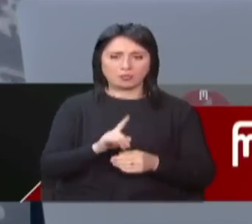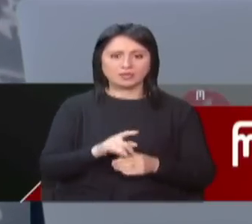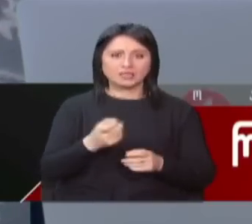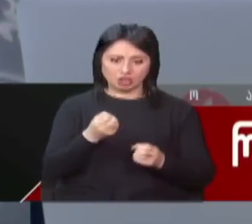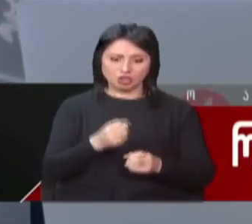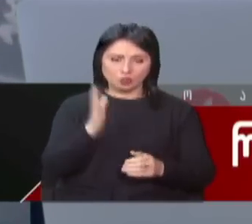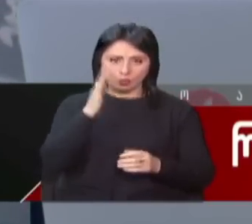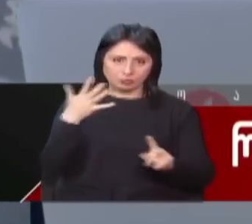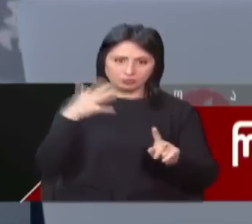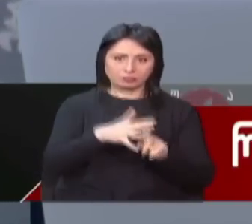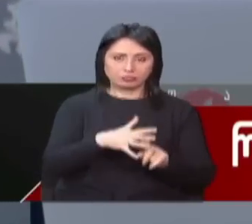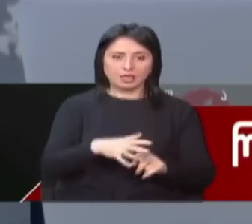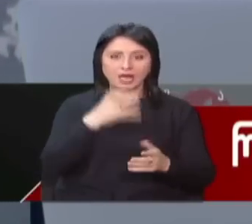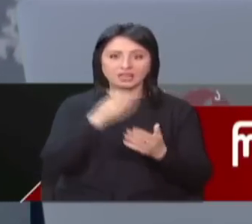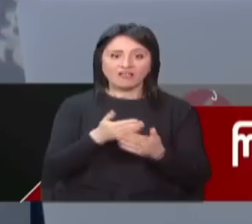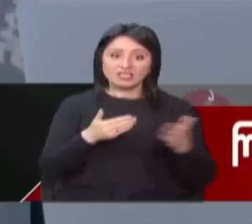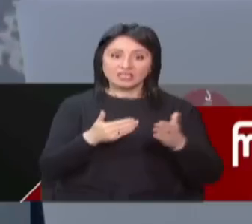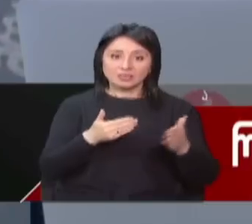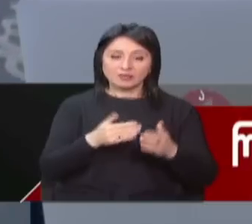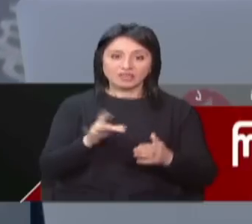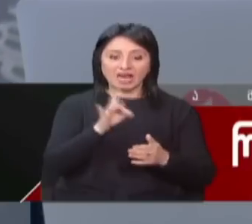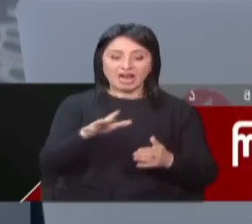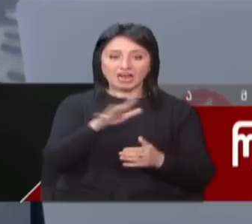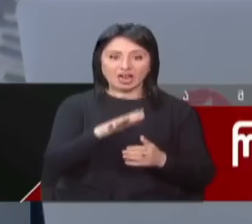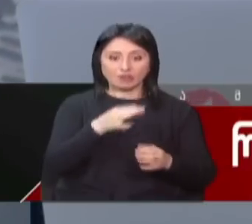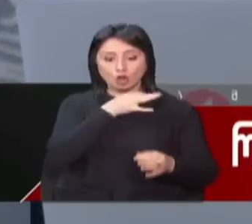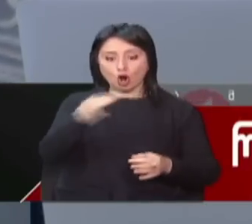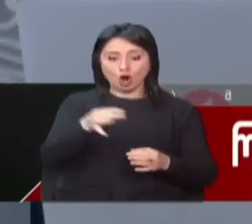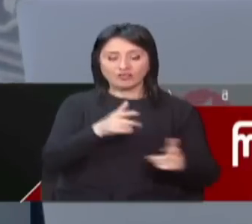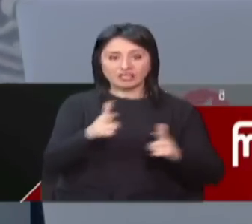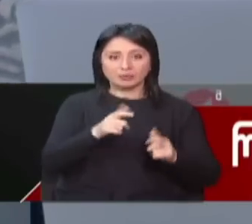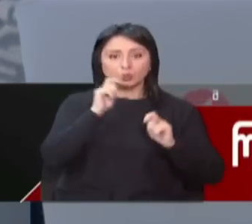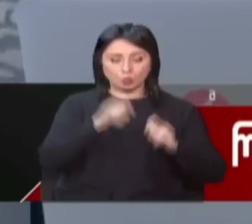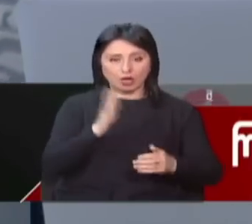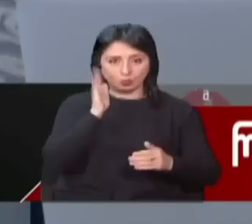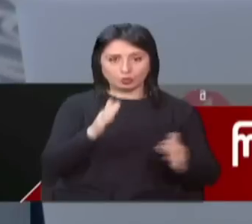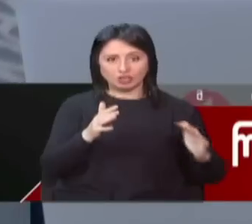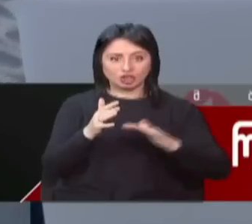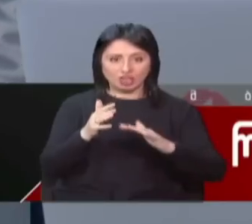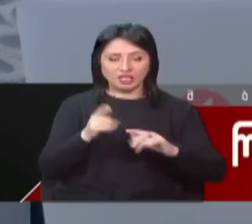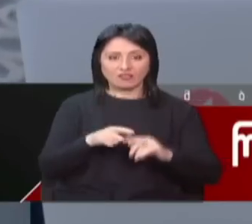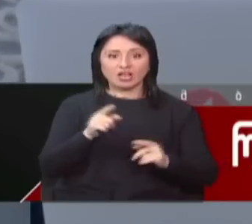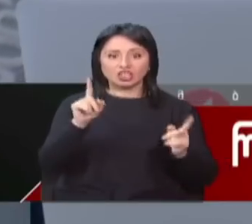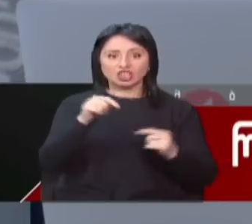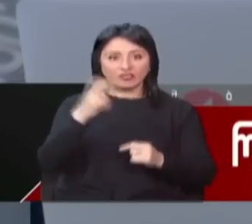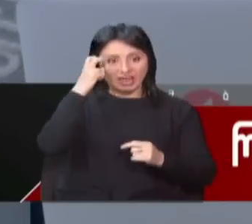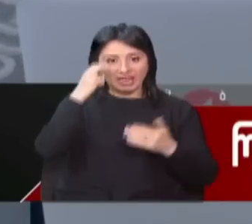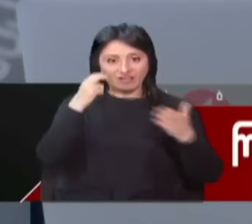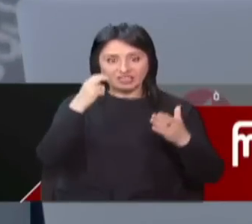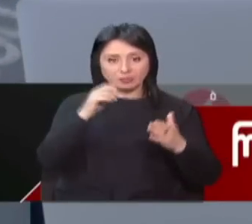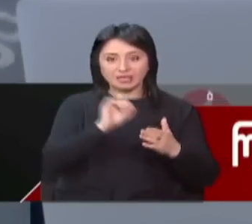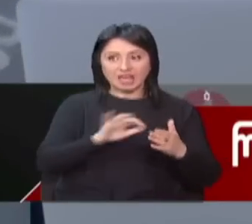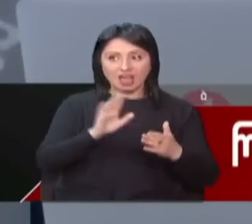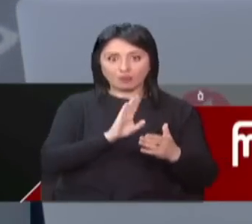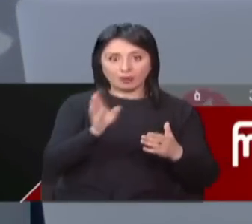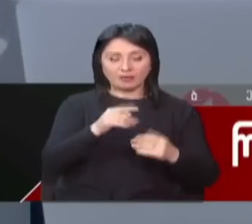morigieri șepsa anoseps. Tavisim hrivag musolt regionepši kontrašeta webi stusem zadeba Ucrainul imhar. Și să vă amintesc, Kievis mkhridan